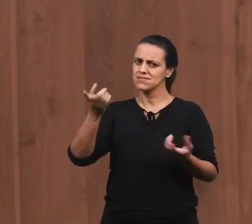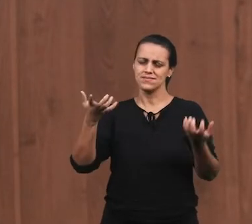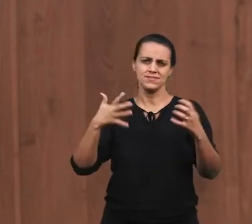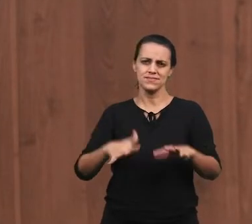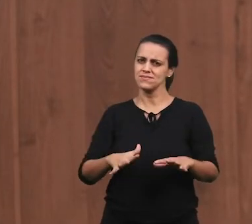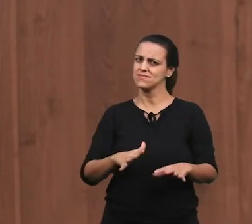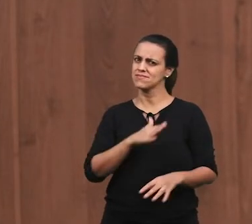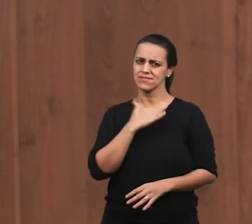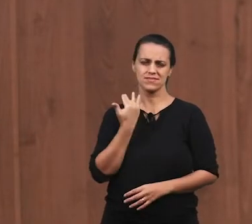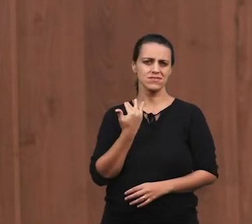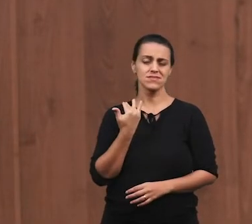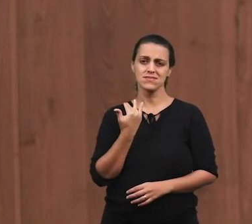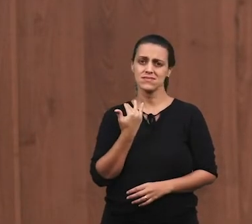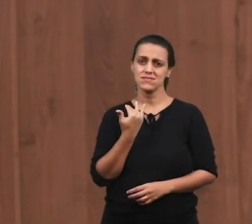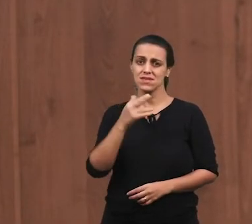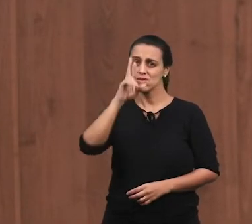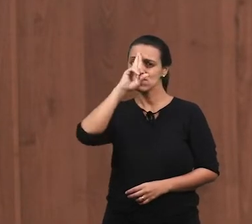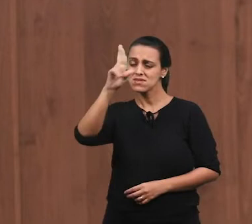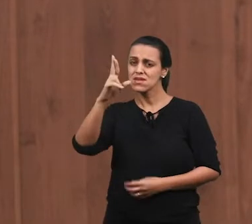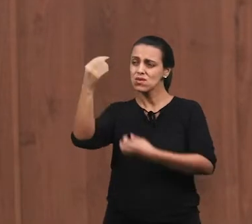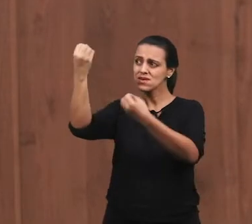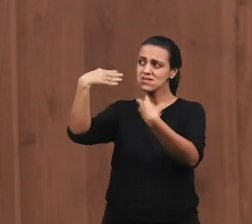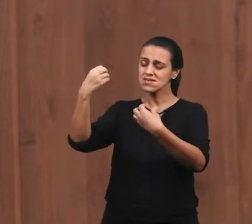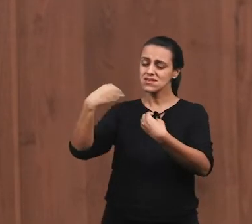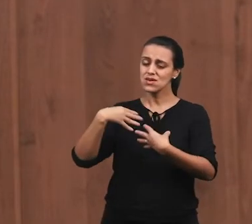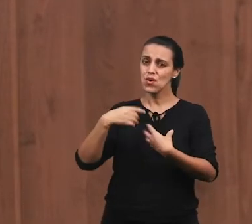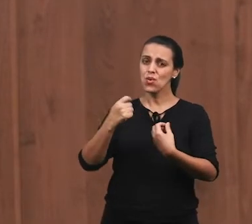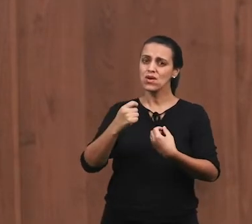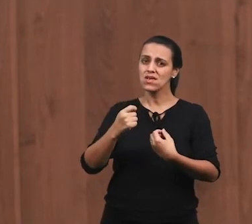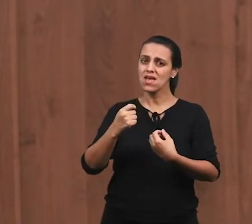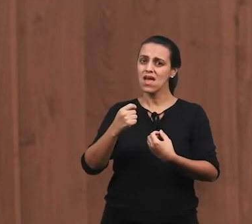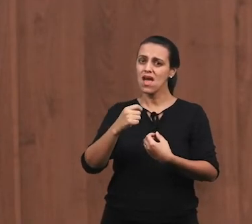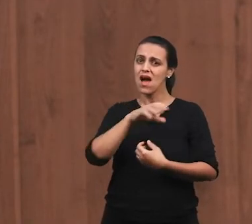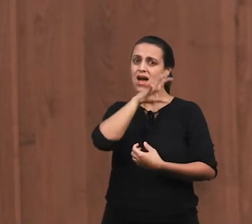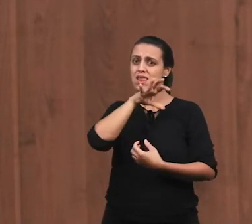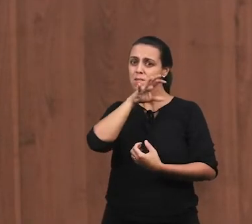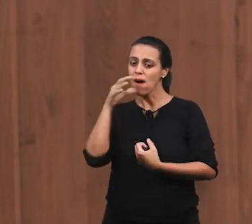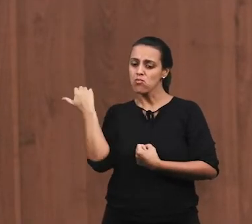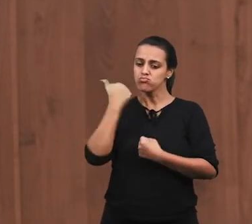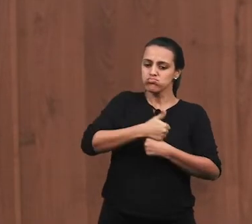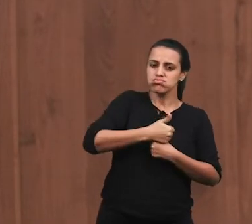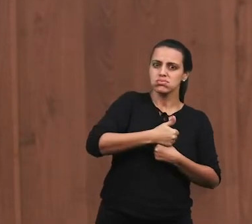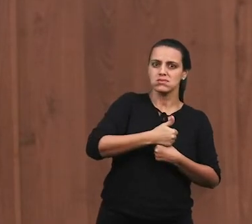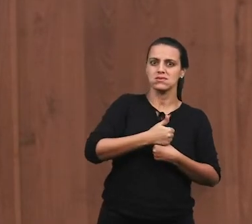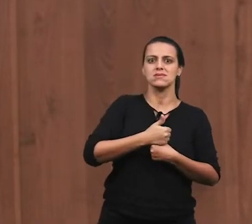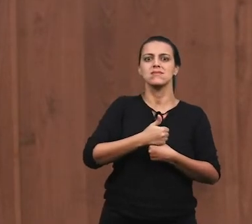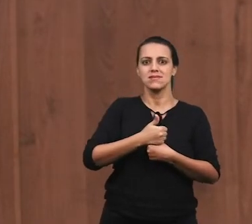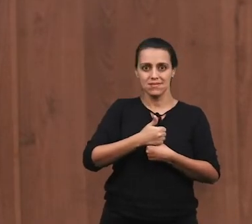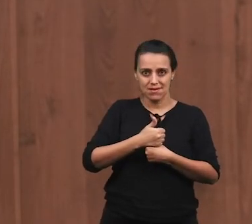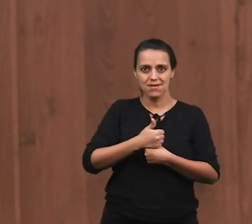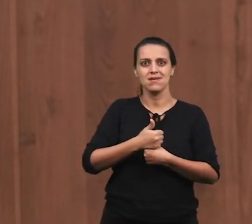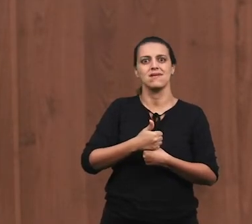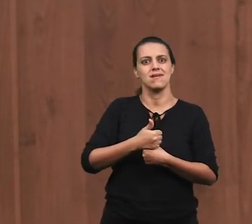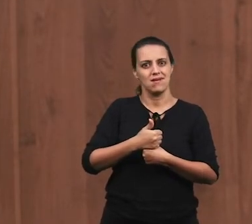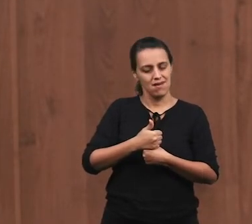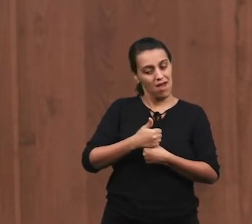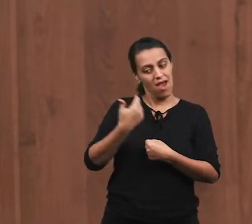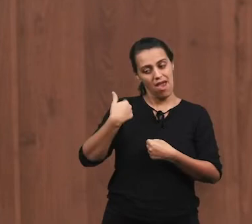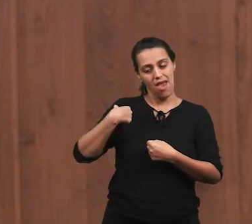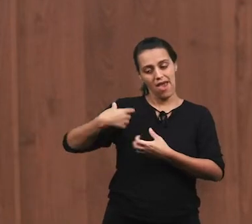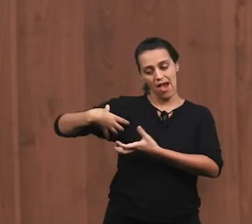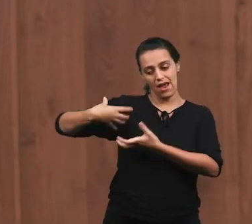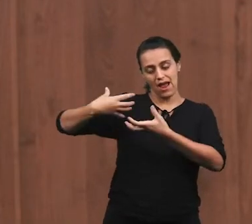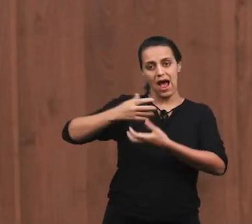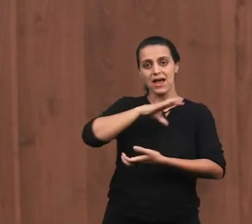Иисуса. После того, как Он входил через дверь, что Он видел? Жертвенник всесожжения, бронзовый